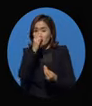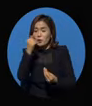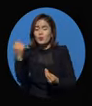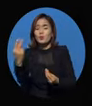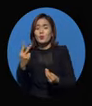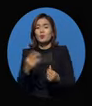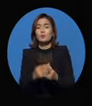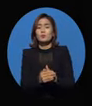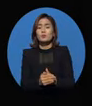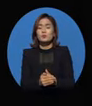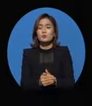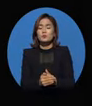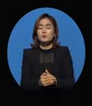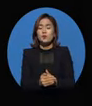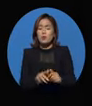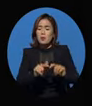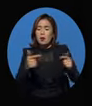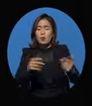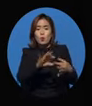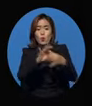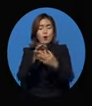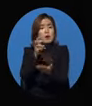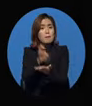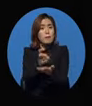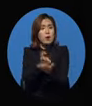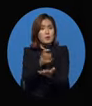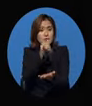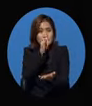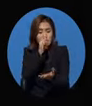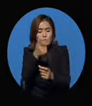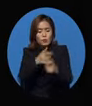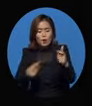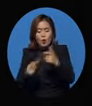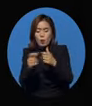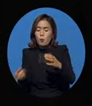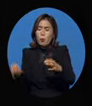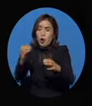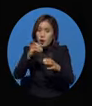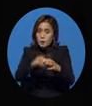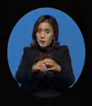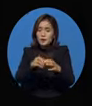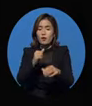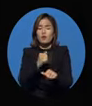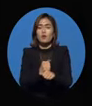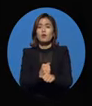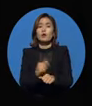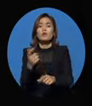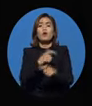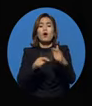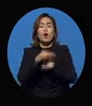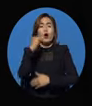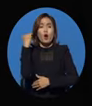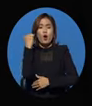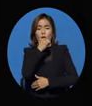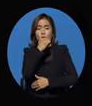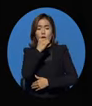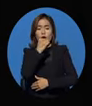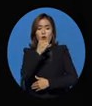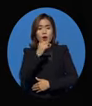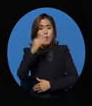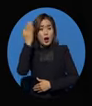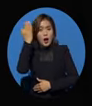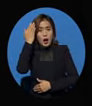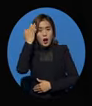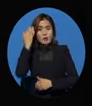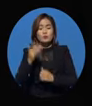스피치 뭐 관련 법도 있고 그래서 그거를 보완해서 그 부분만 따로 좀더 엄격하게 학문의 역사